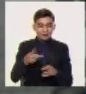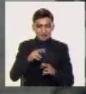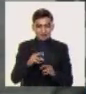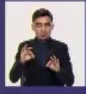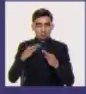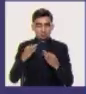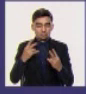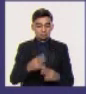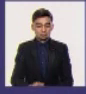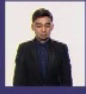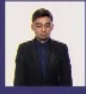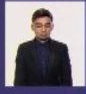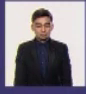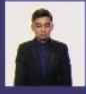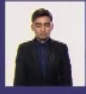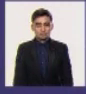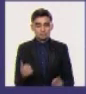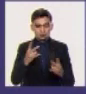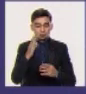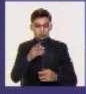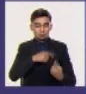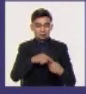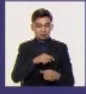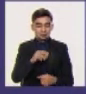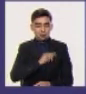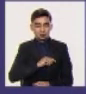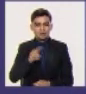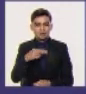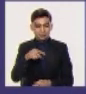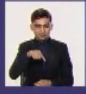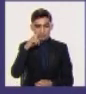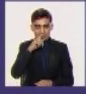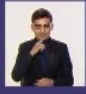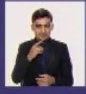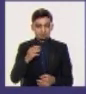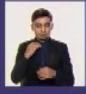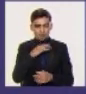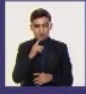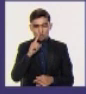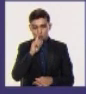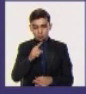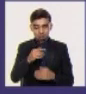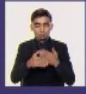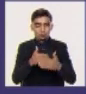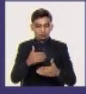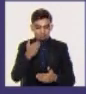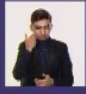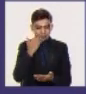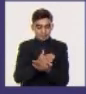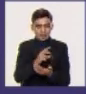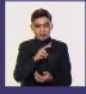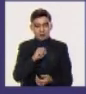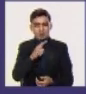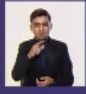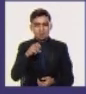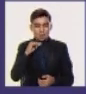разрешение. Необходимо, чтобы бизнес работал в декабре, ведь в этом месяце некоторые зарабатывают на год вперед. Локдаун был неизбежен,